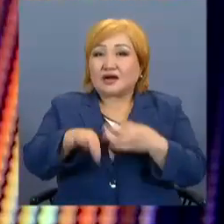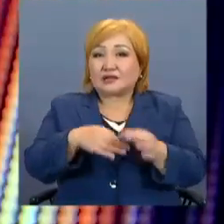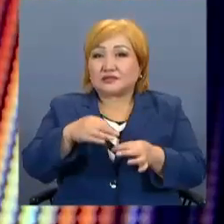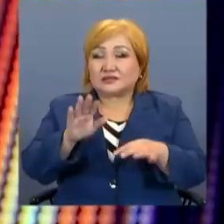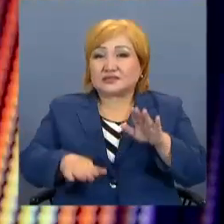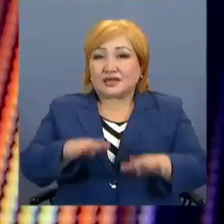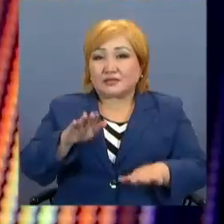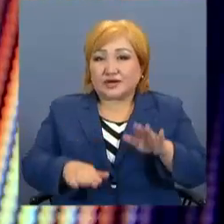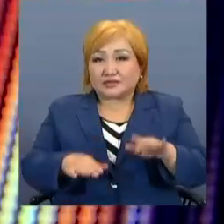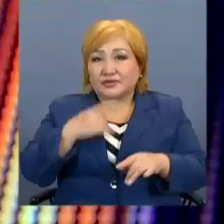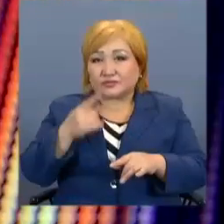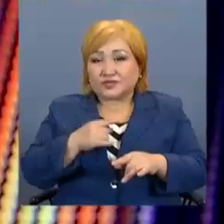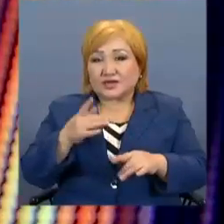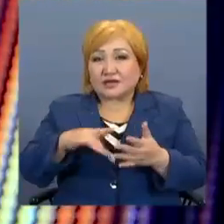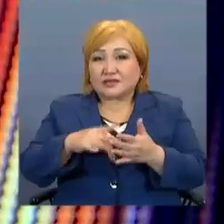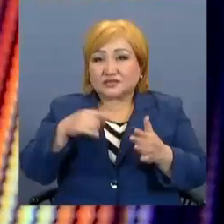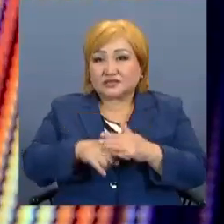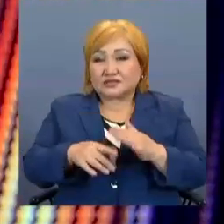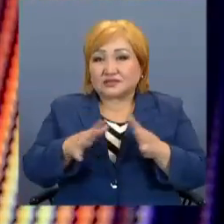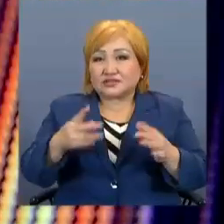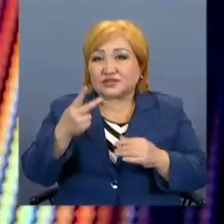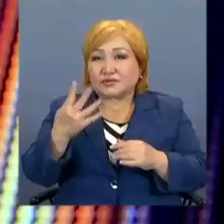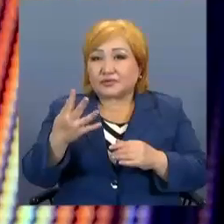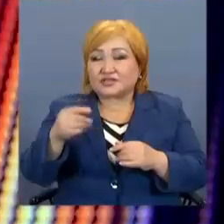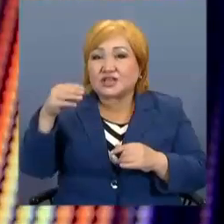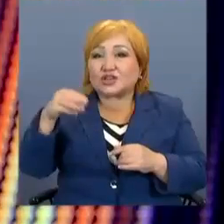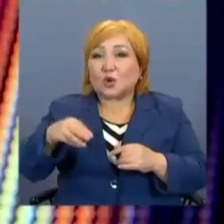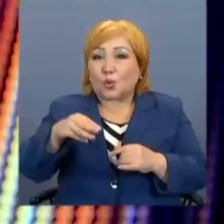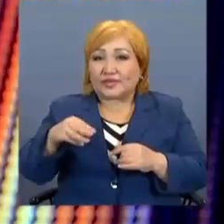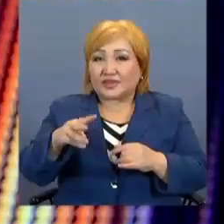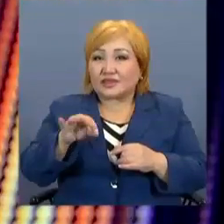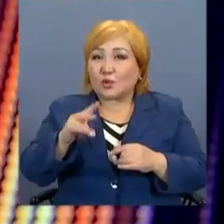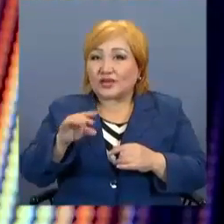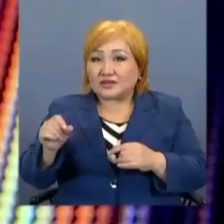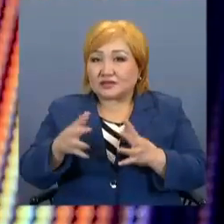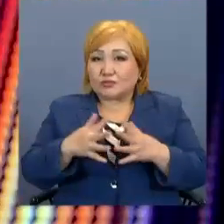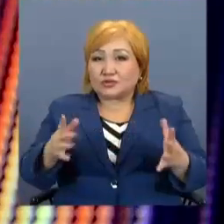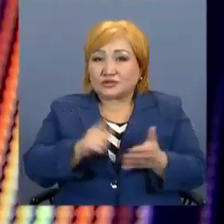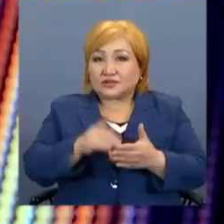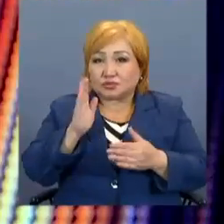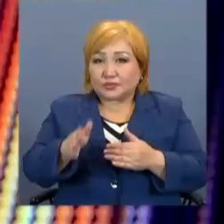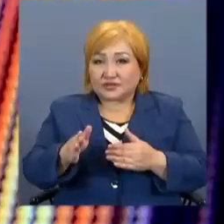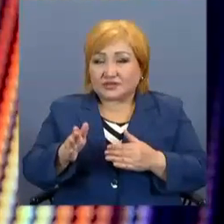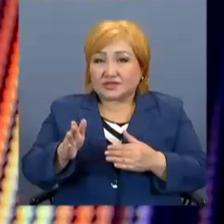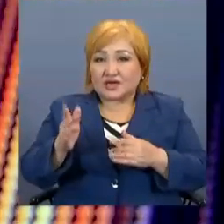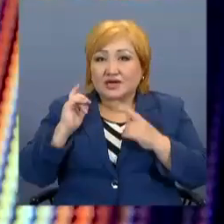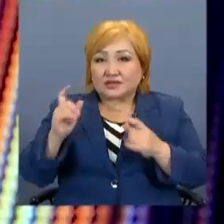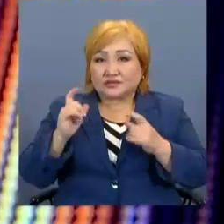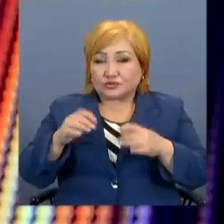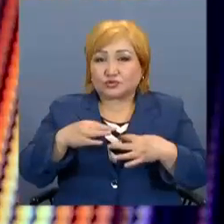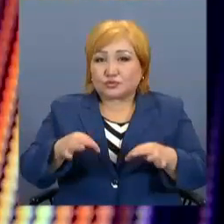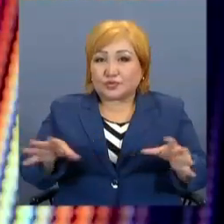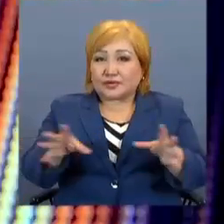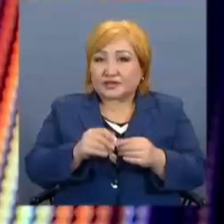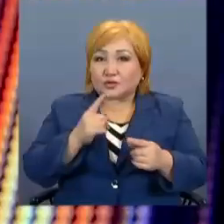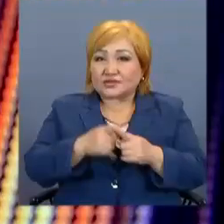ішінде негізінен 25 тоннадан аспауы керек ауыр жүк көлігінің жүгімен қосқанда салмағы. Солай ғой? Осы